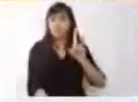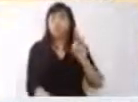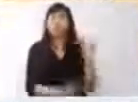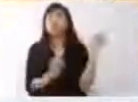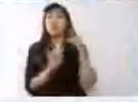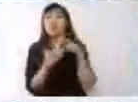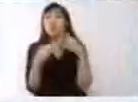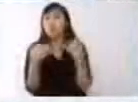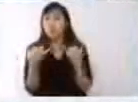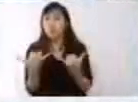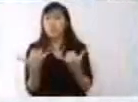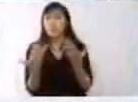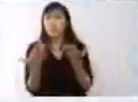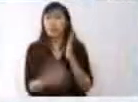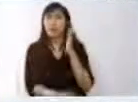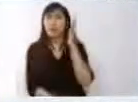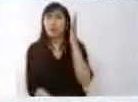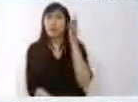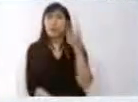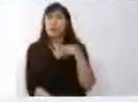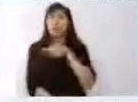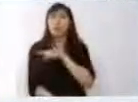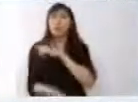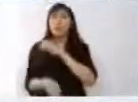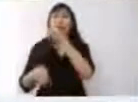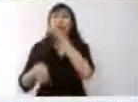sa telephone number na